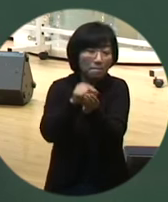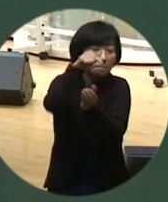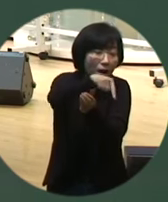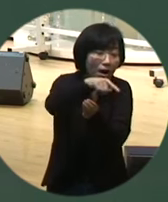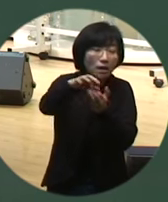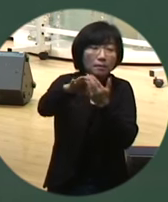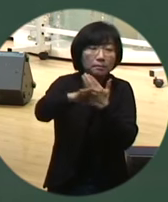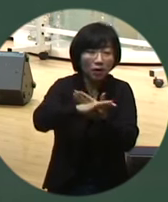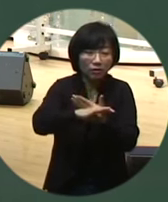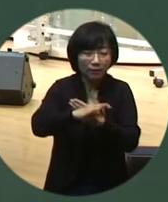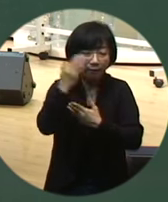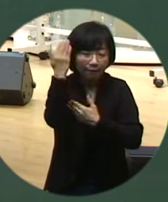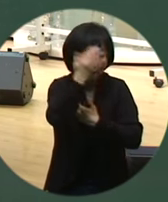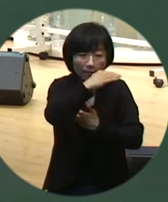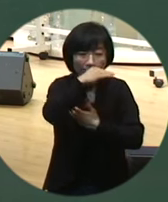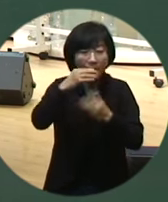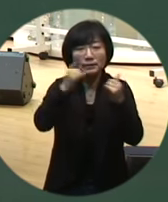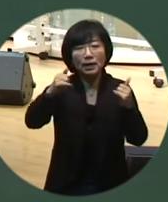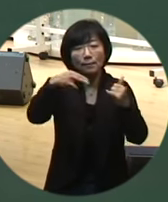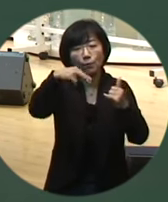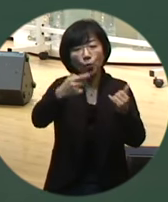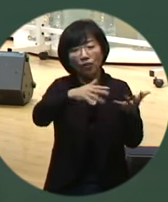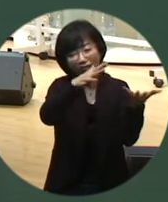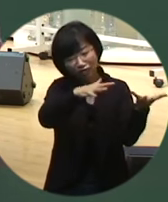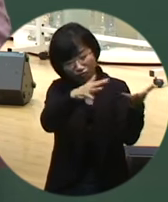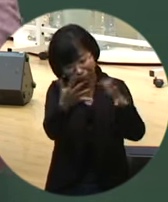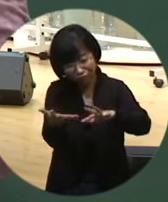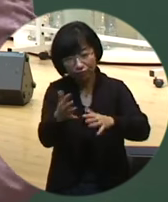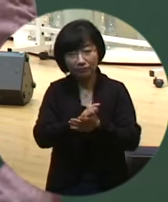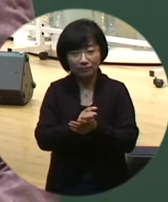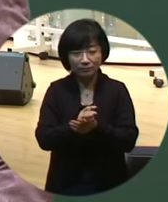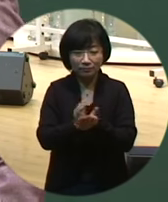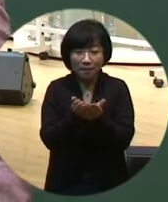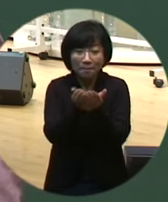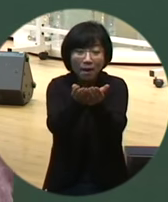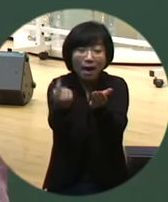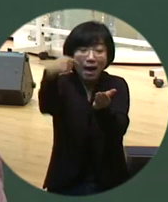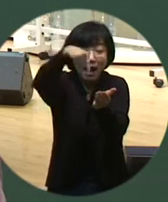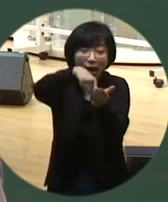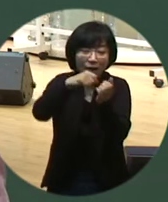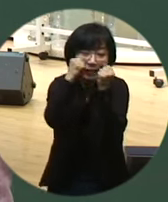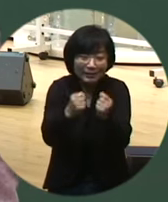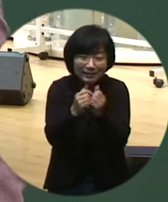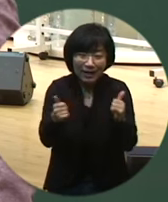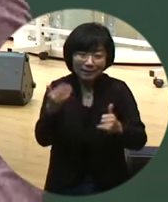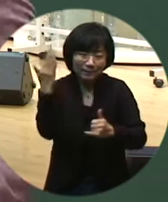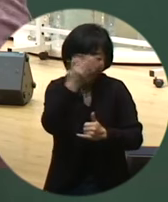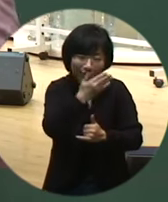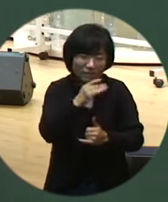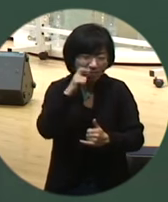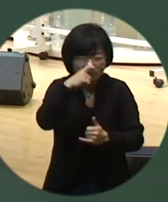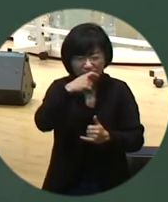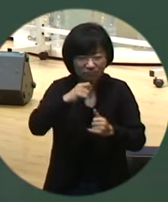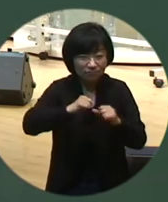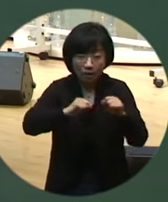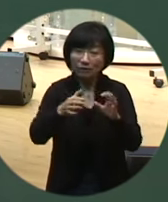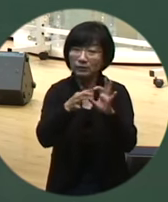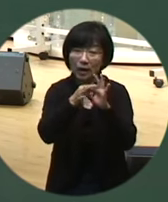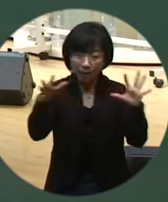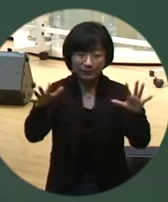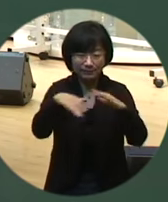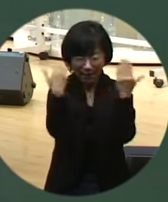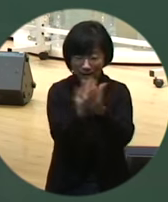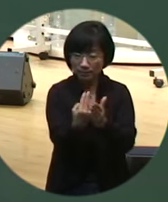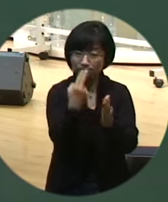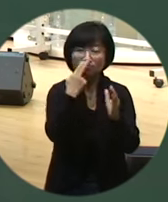you're outside the ark, then you die. 이 방주의 실체가 그리스도입니다. And we see that this ark is a symbolization of Christ. 이 복음